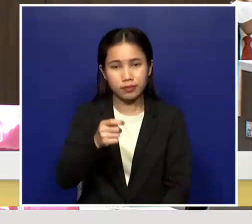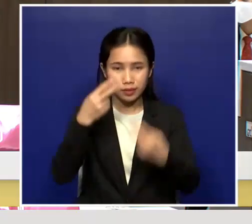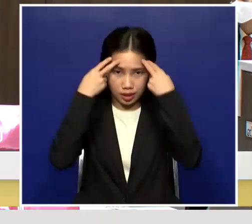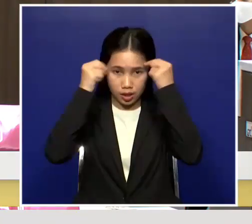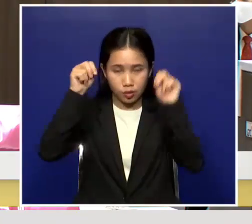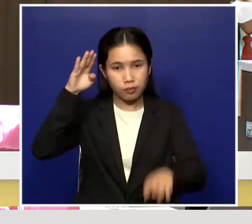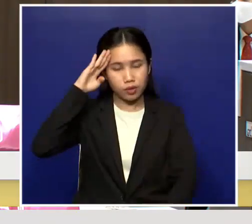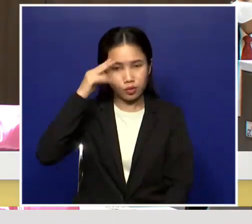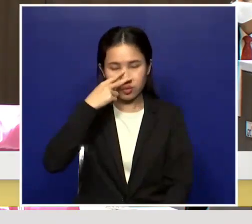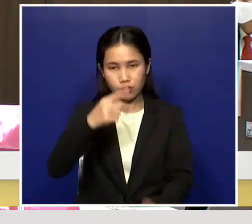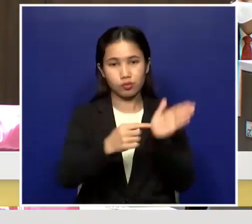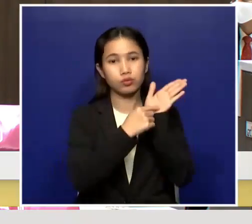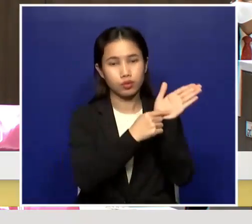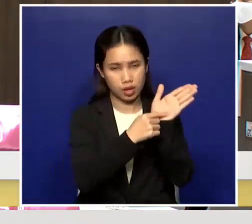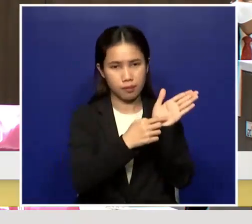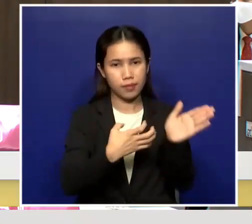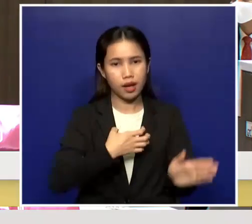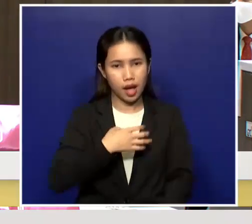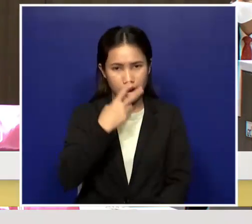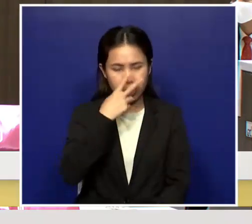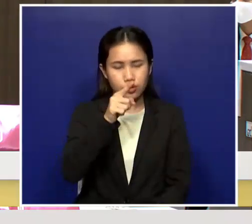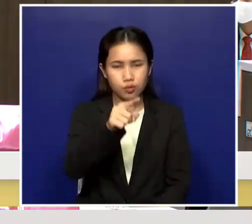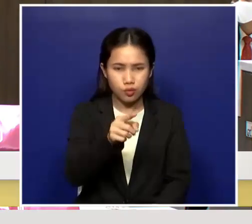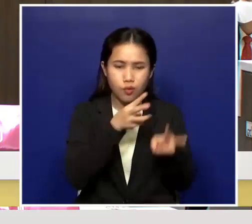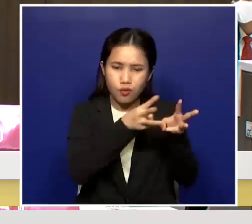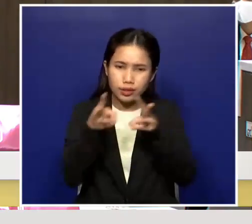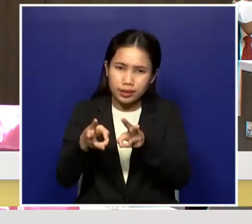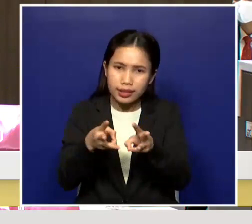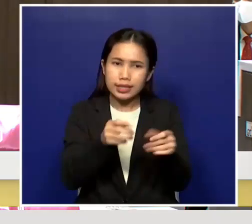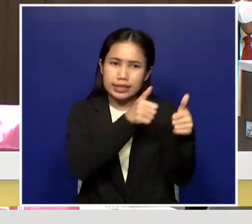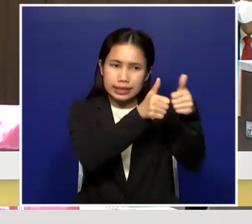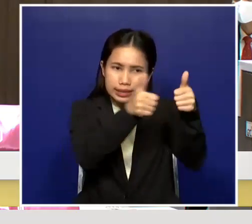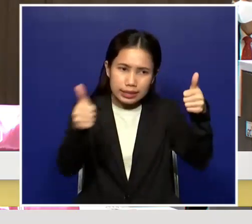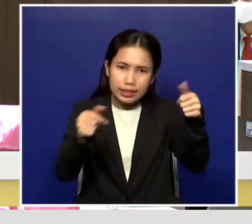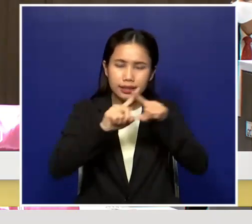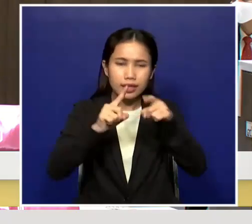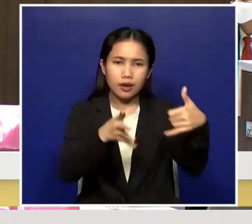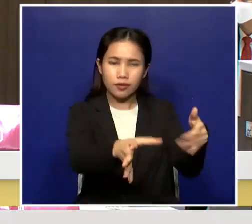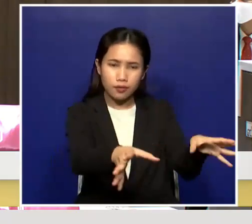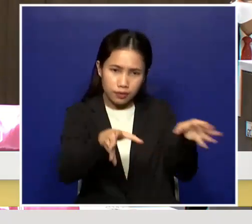างนะครับผมอยากให้คุณเรียนแบบสิ่งดีๆพอเขาไปไล่ล่